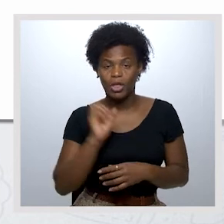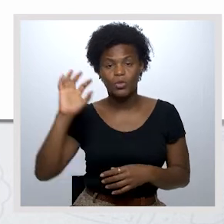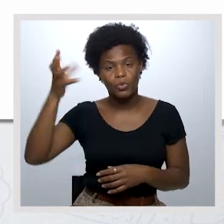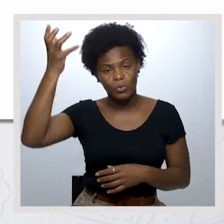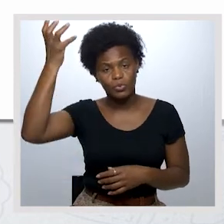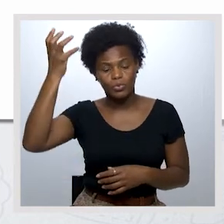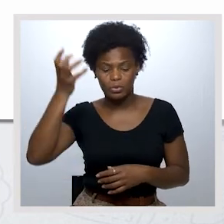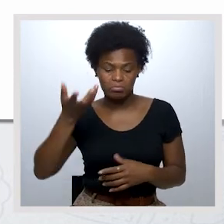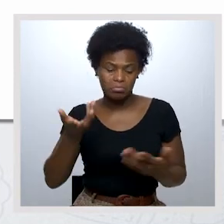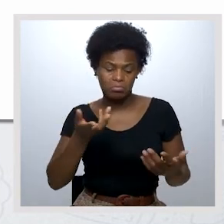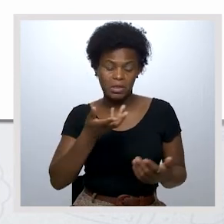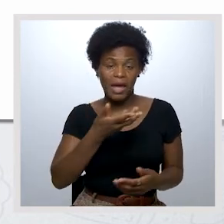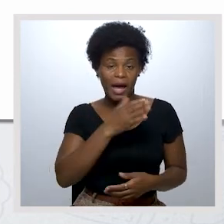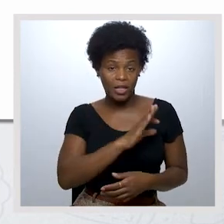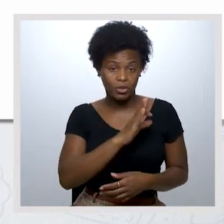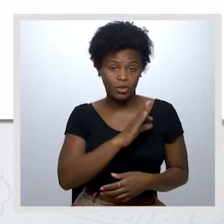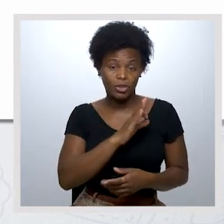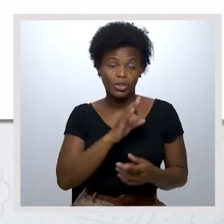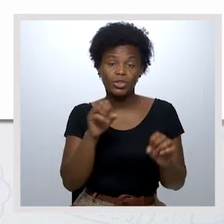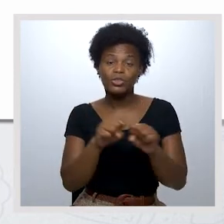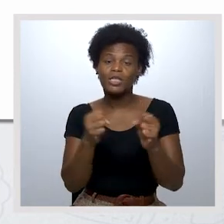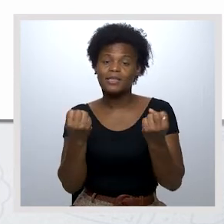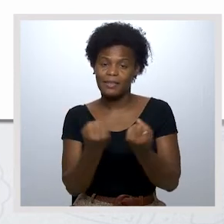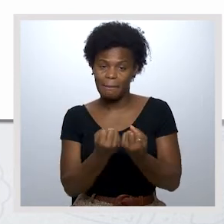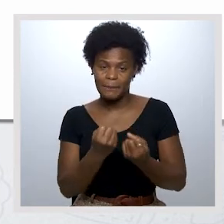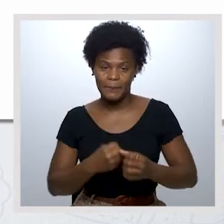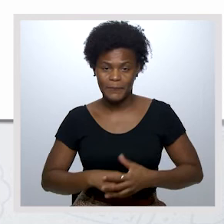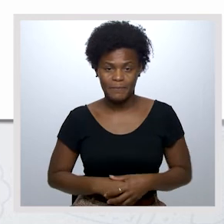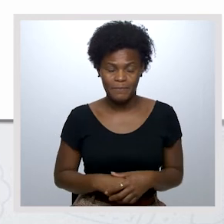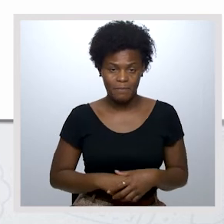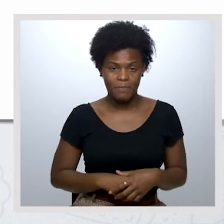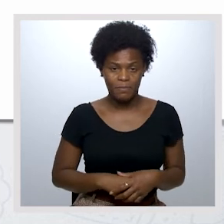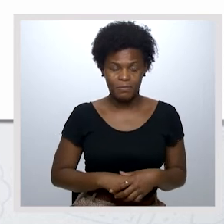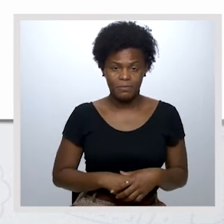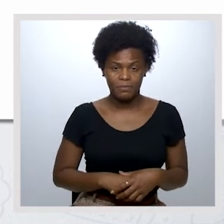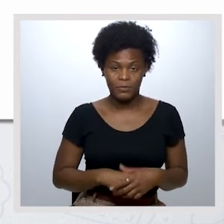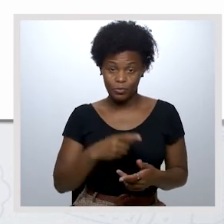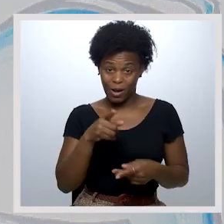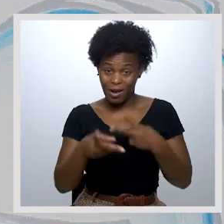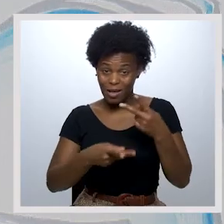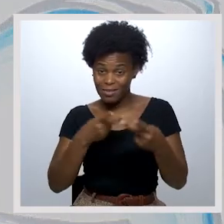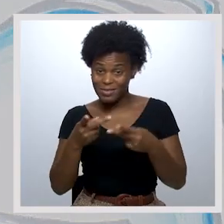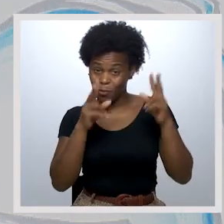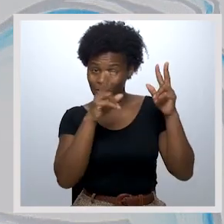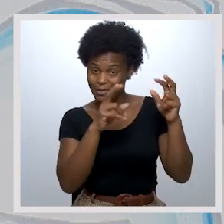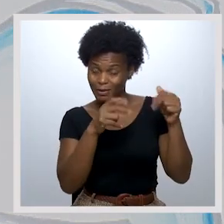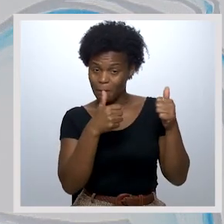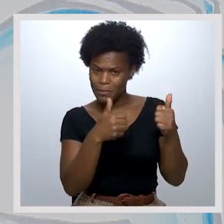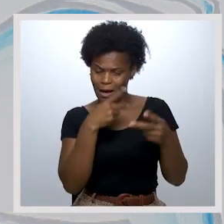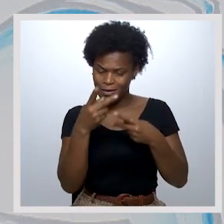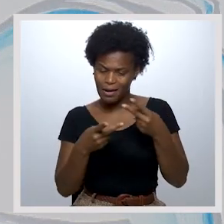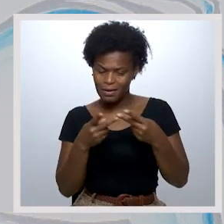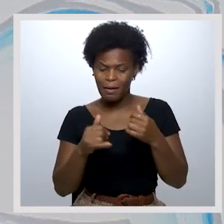G, culture. Et H, société. Analysez bien les